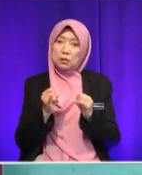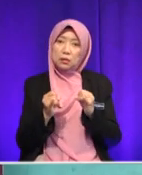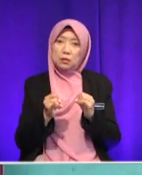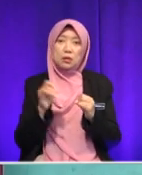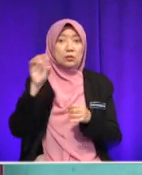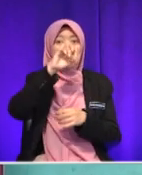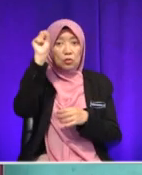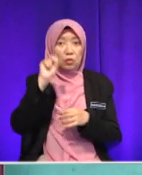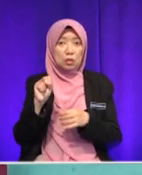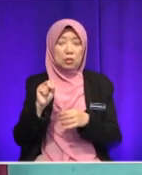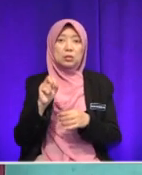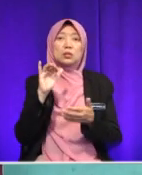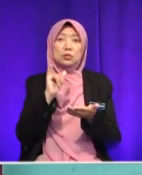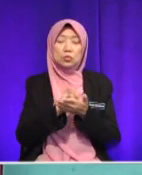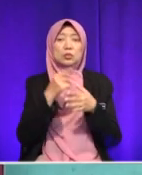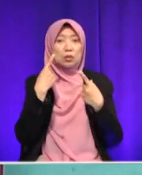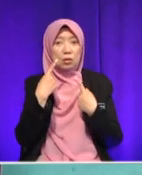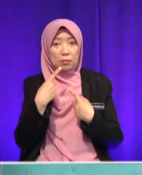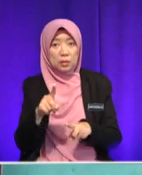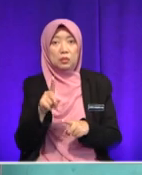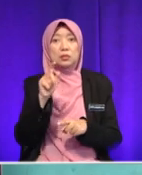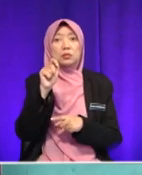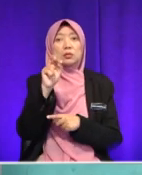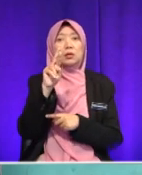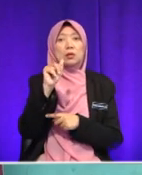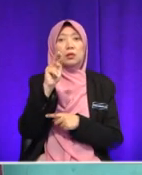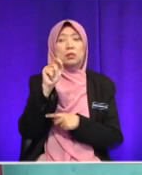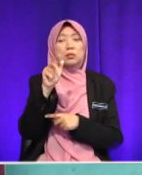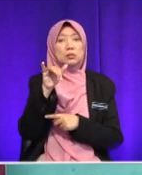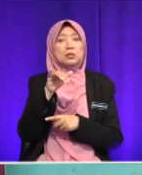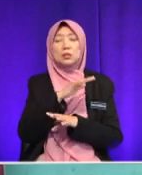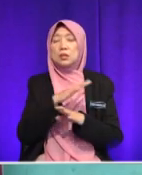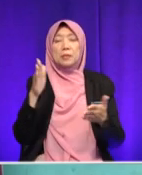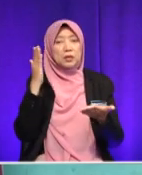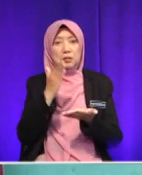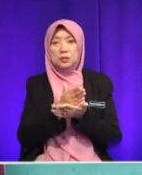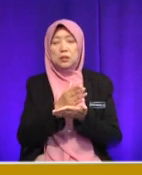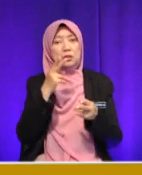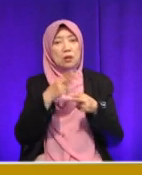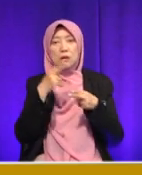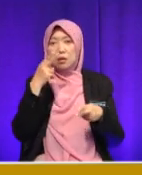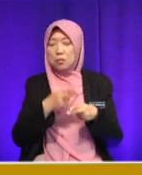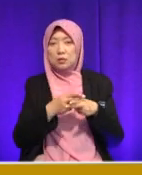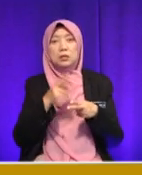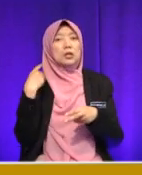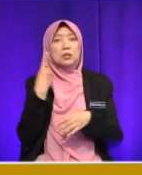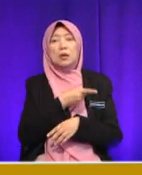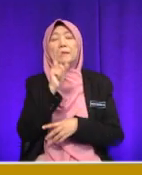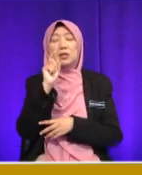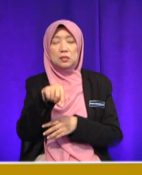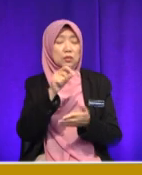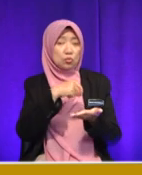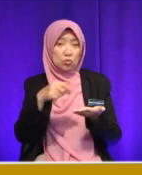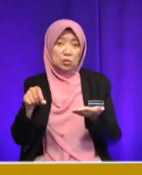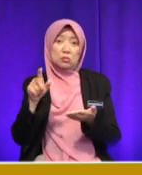soalan itu adalah jawapannya adalah translasi, kita tidak berhenti setakat nama translasi. Kita kena tulis translasi itu